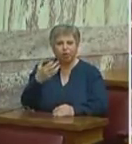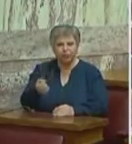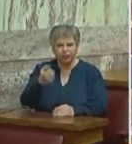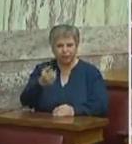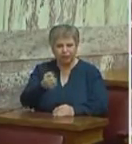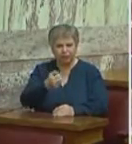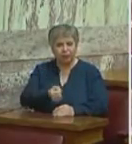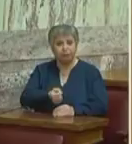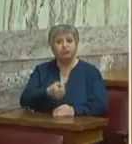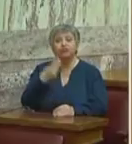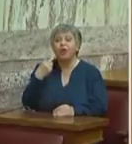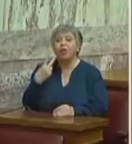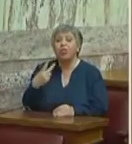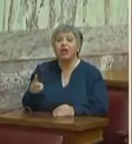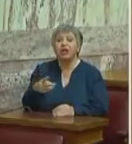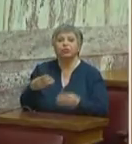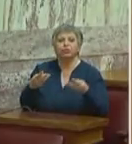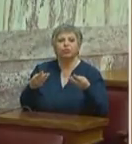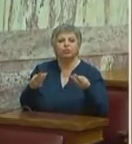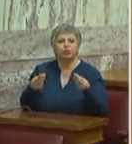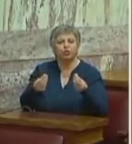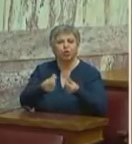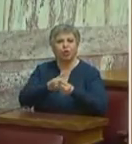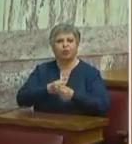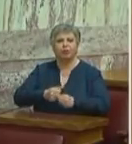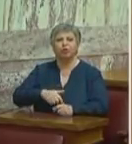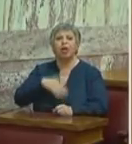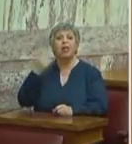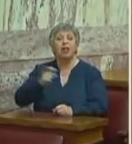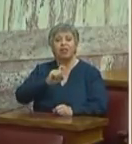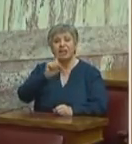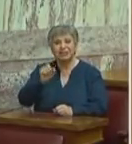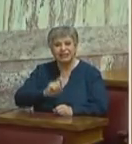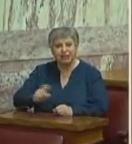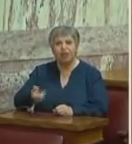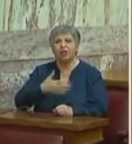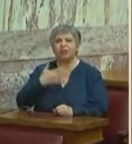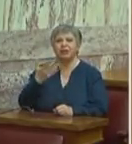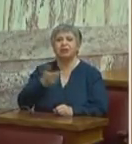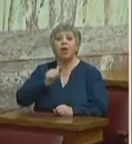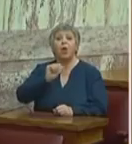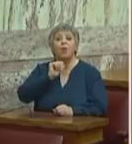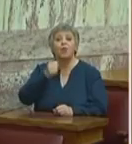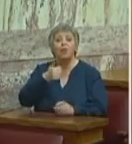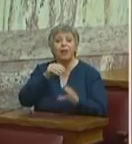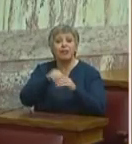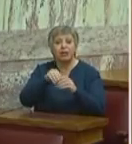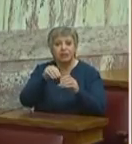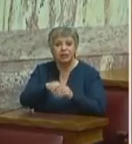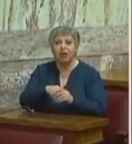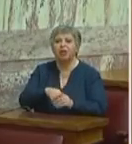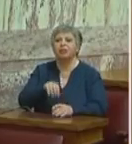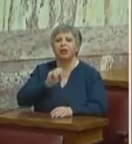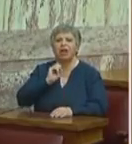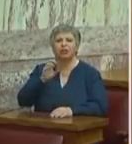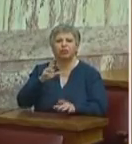τους επίσης και τα υποβρύχια, δικά τους και οι Siemens, δικά τους και τα μαύρα ταμεία, οι offshore, τα αδήλωτα του Ποθενέσκες,